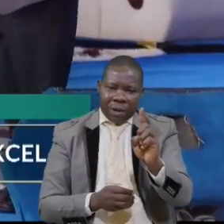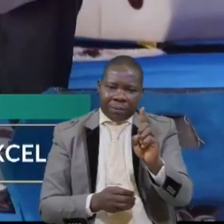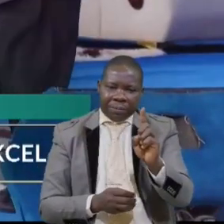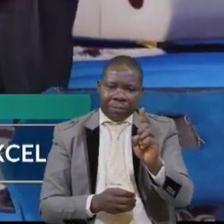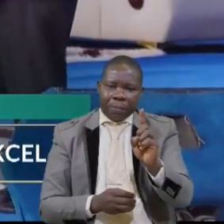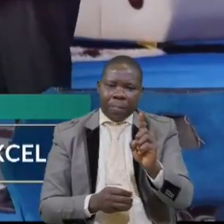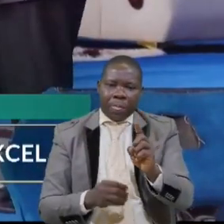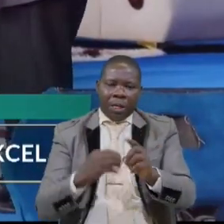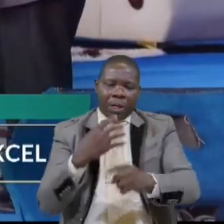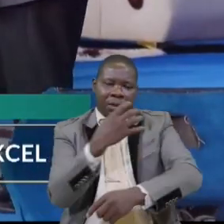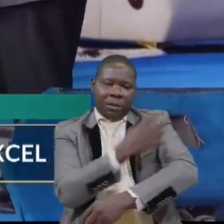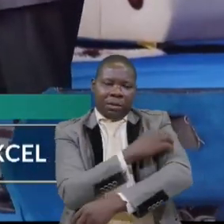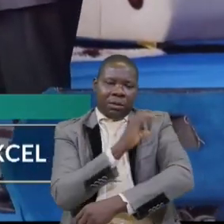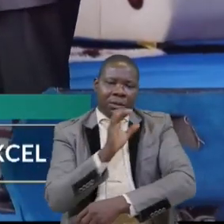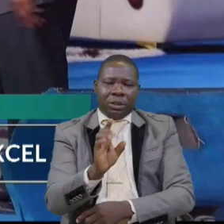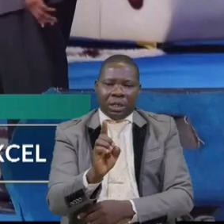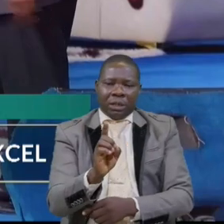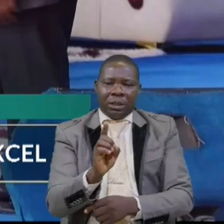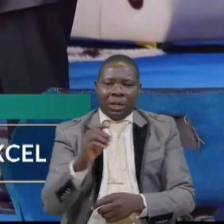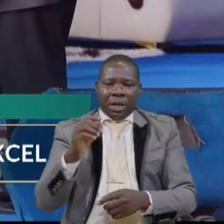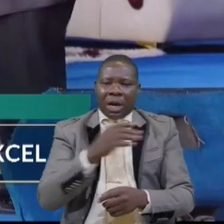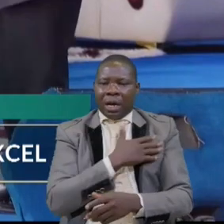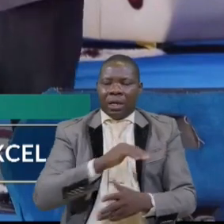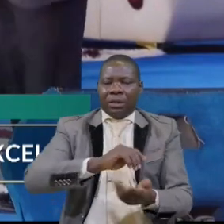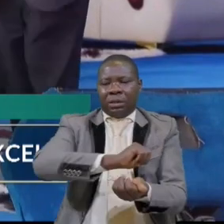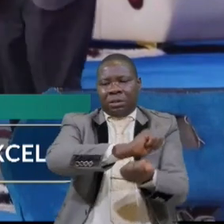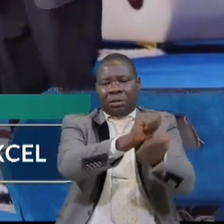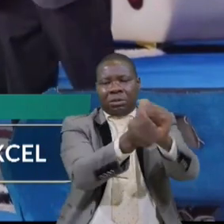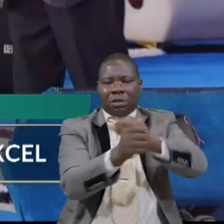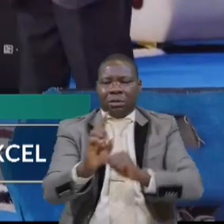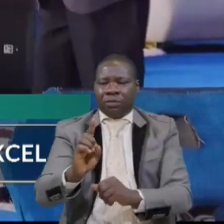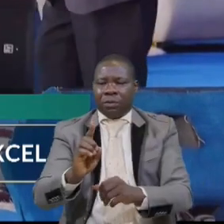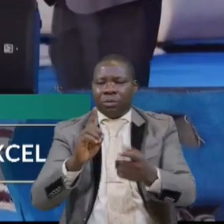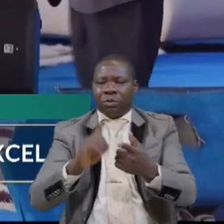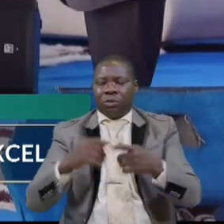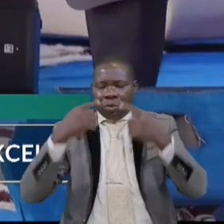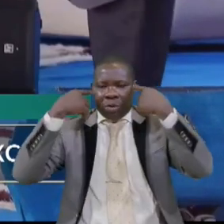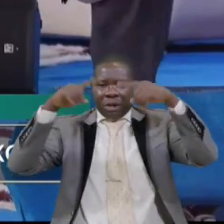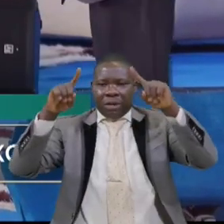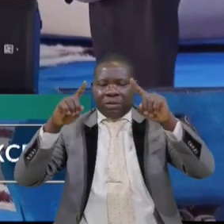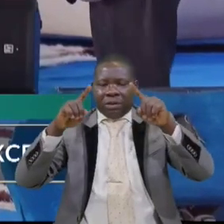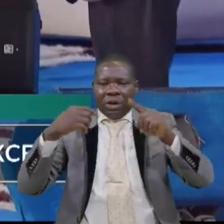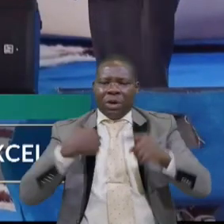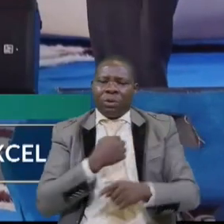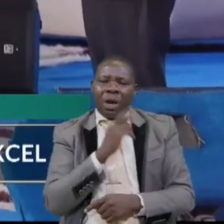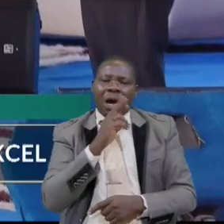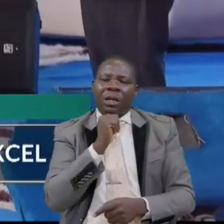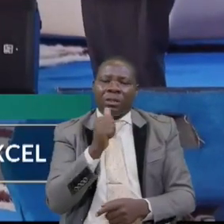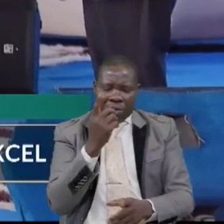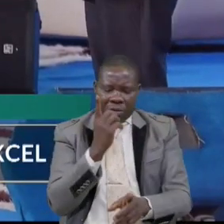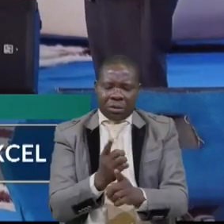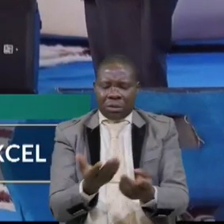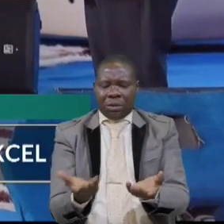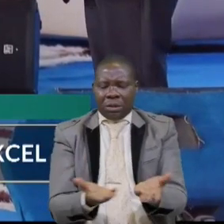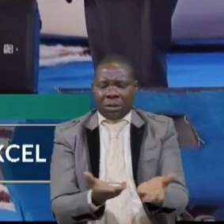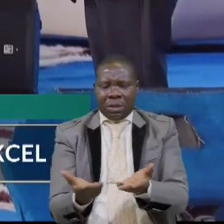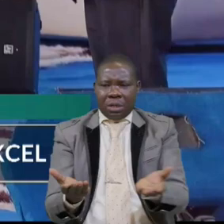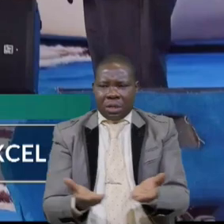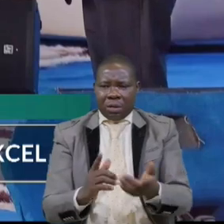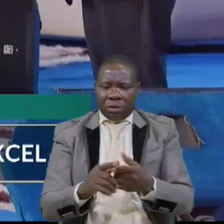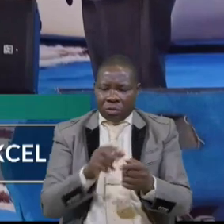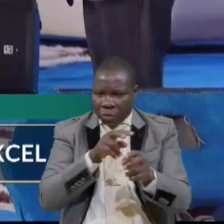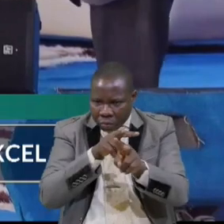recharger et transformer pour exceller. Nous ne sommes pas ici pour